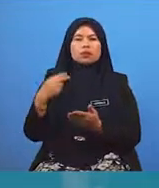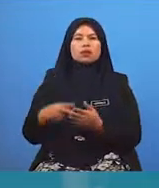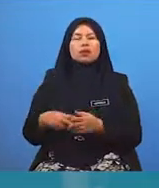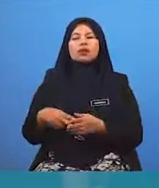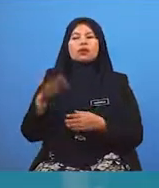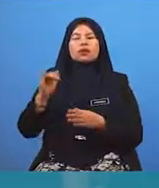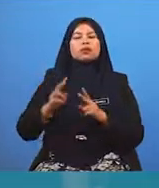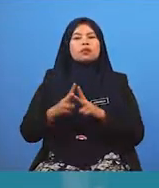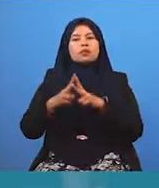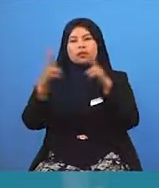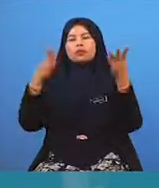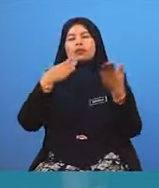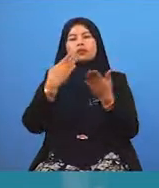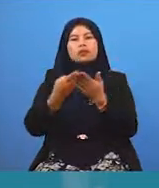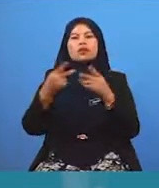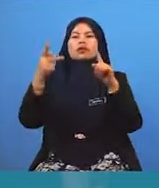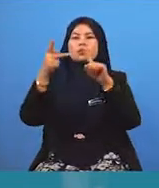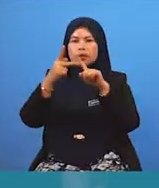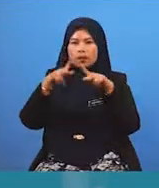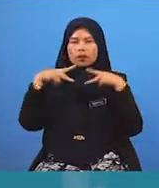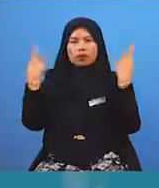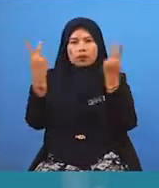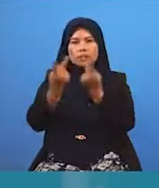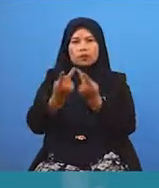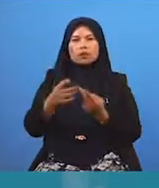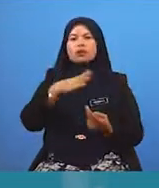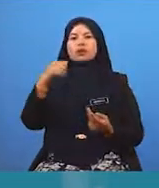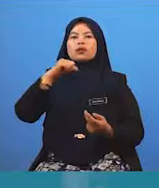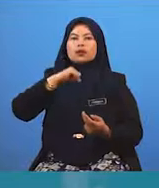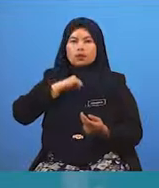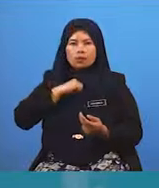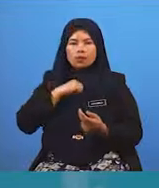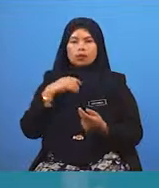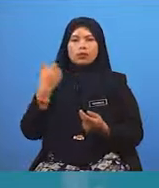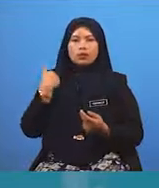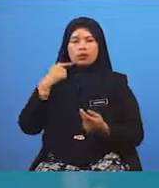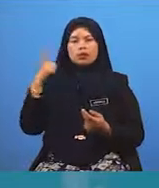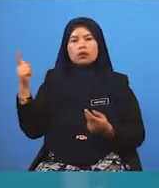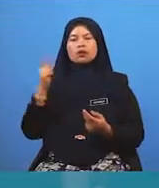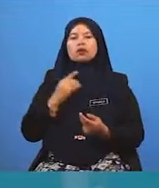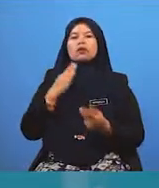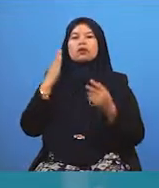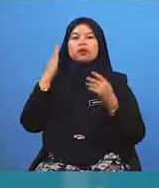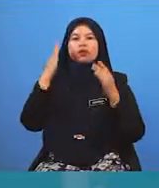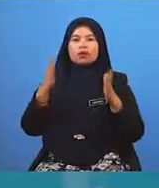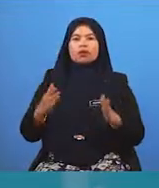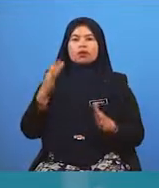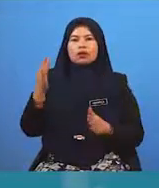paling baik terhadap keluarga, dan aku adalah orang yang paling baik di antara kamu terhadap